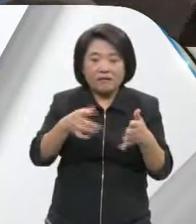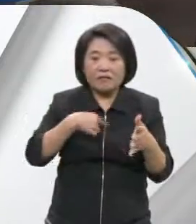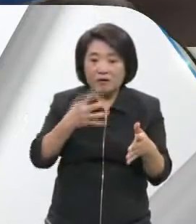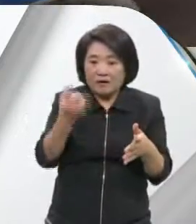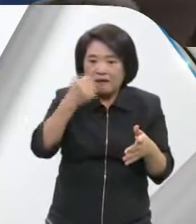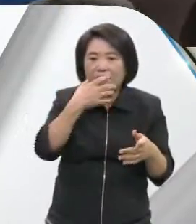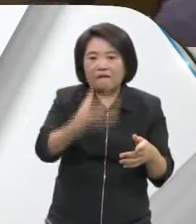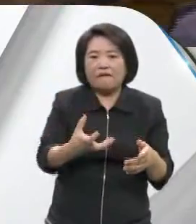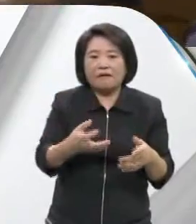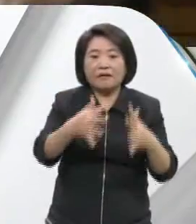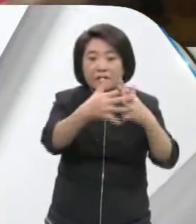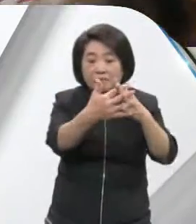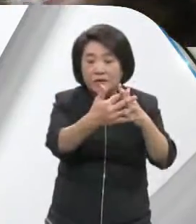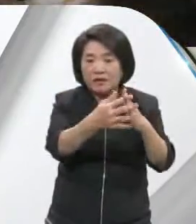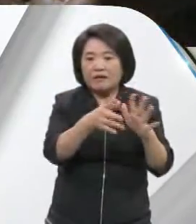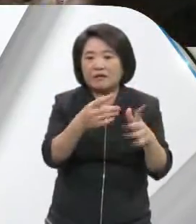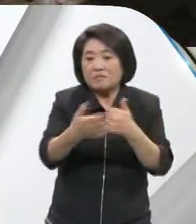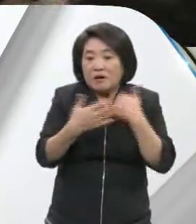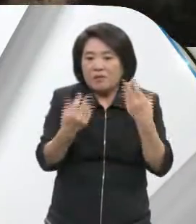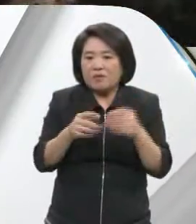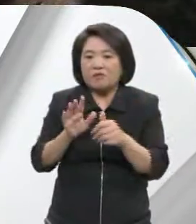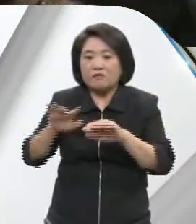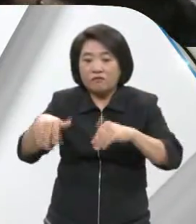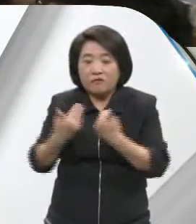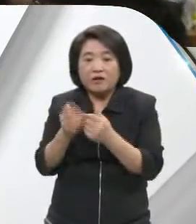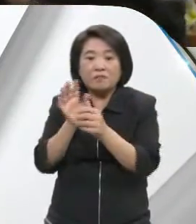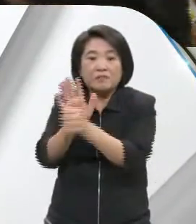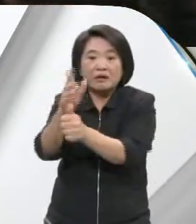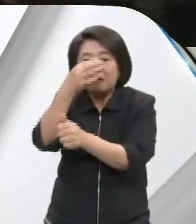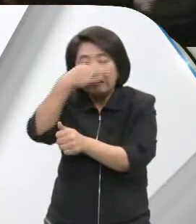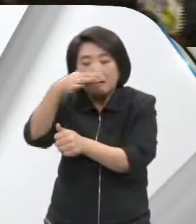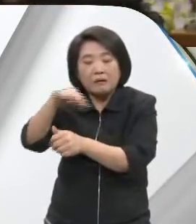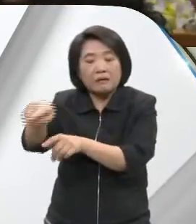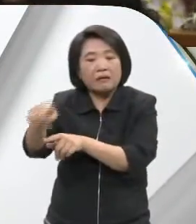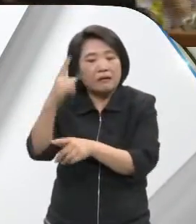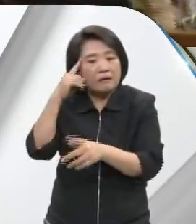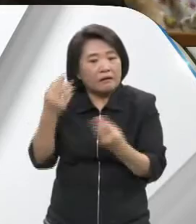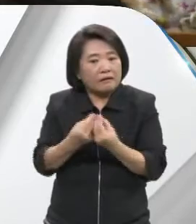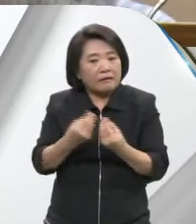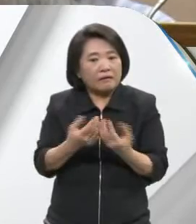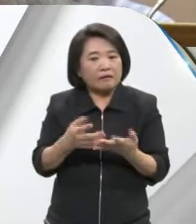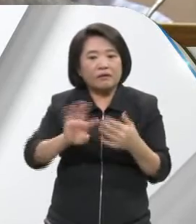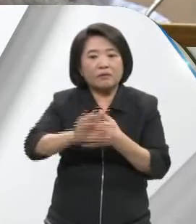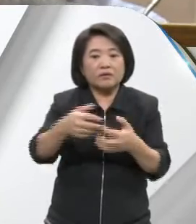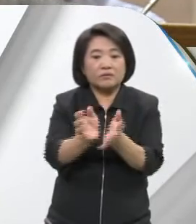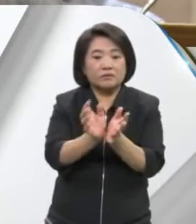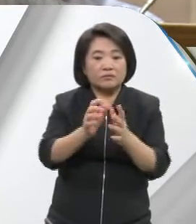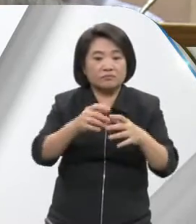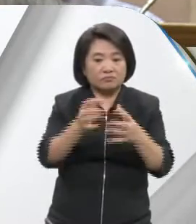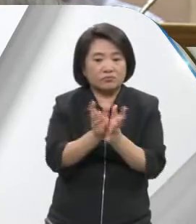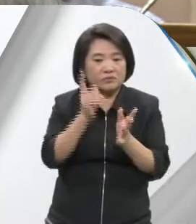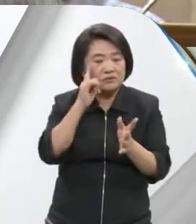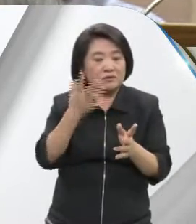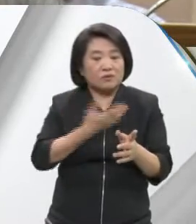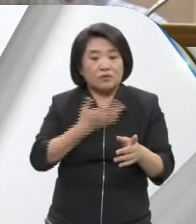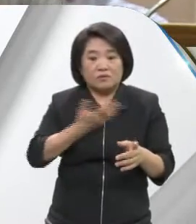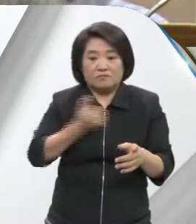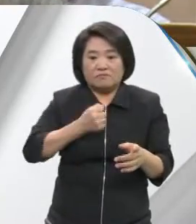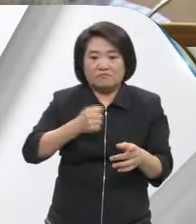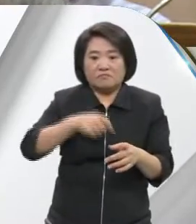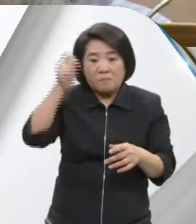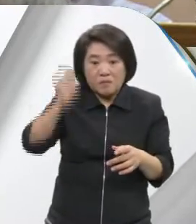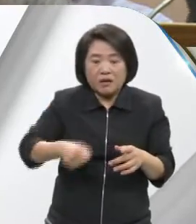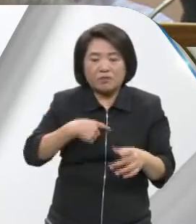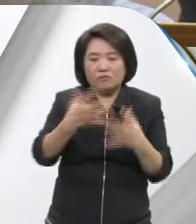湾的利益，美国是出卖台湾的利益，还要求另外遵守抢财。外国部会表示，不满意每五十年抢财结